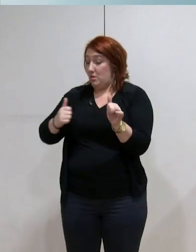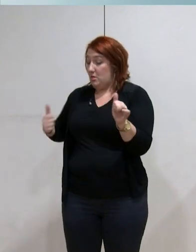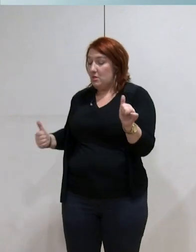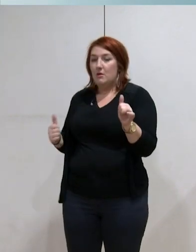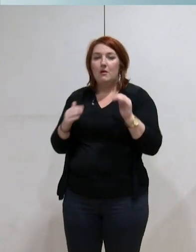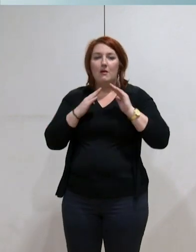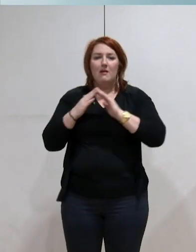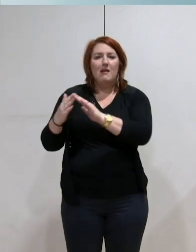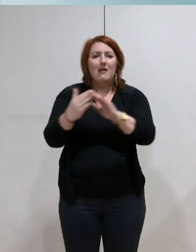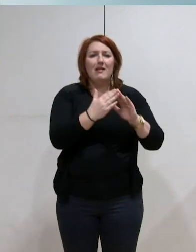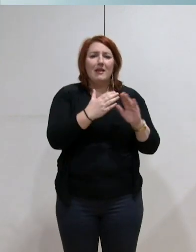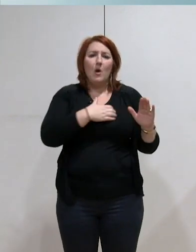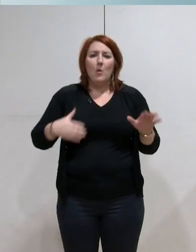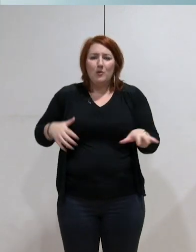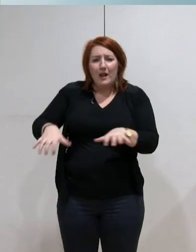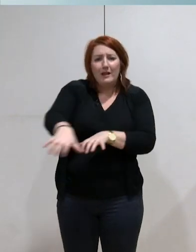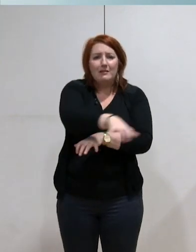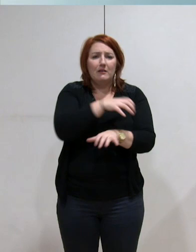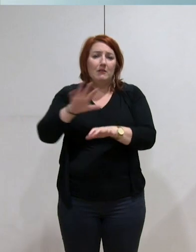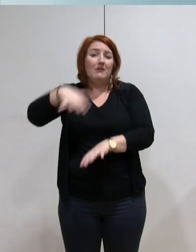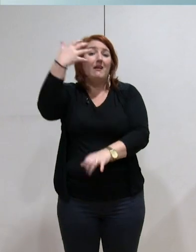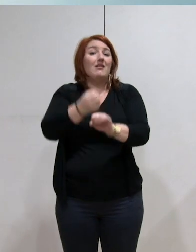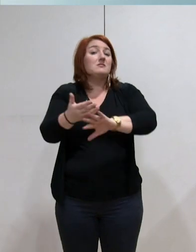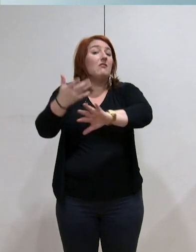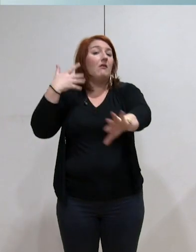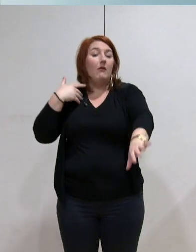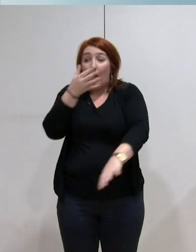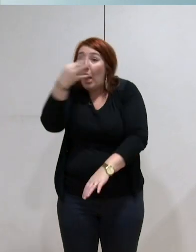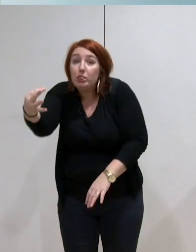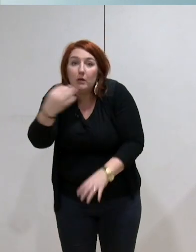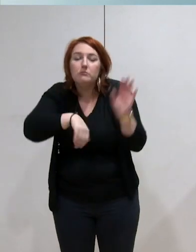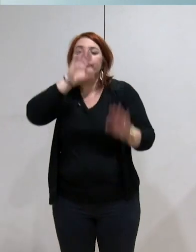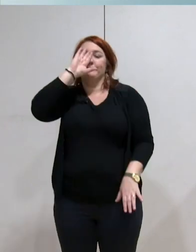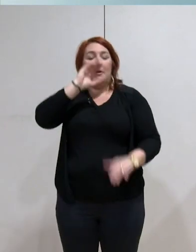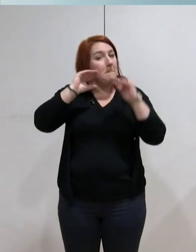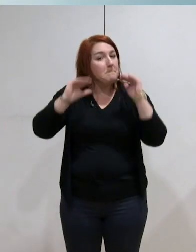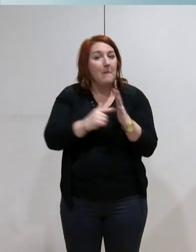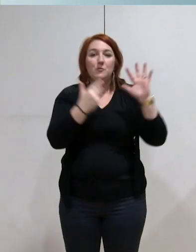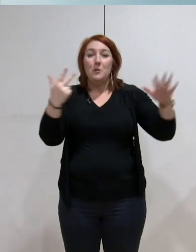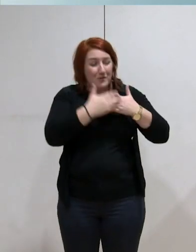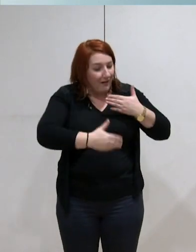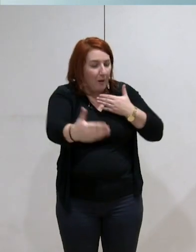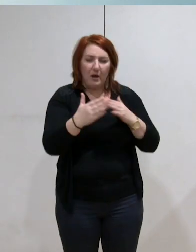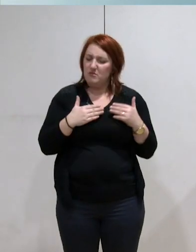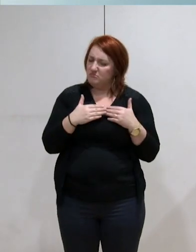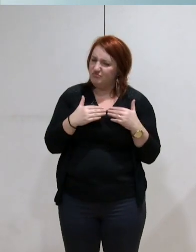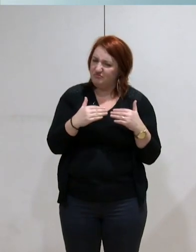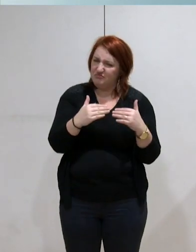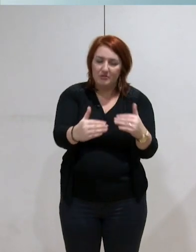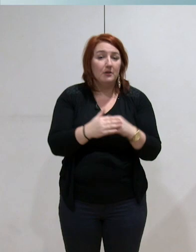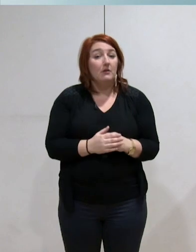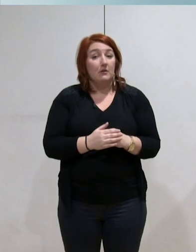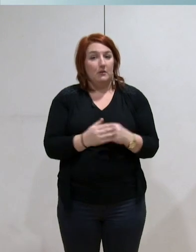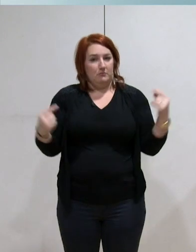l'Inter communalité il y a une quinzaine d'années et en continuant comme si de rien nétait même après 2008 au moment où de grandes villes françaises et